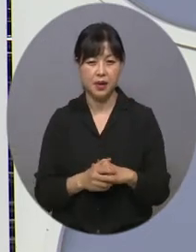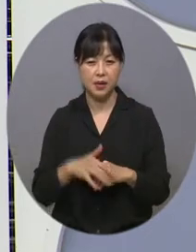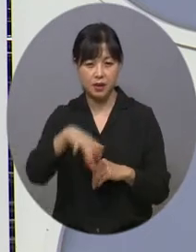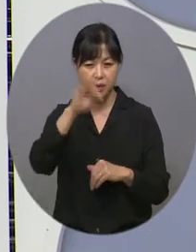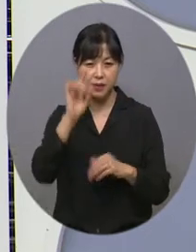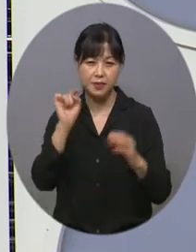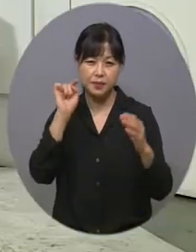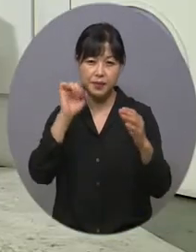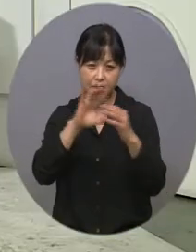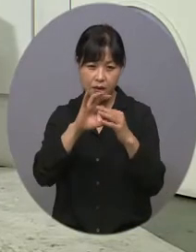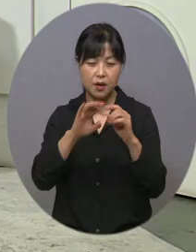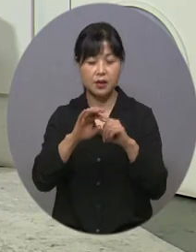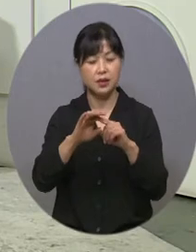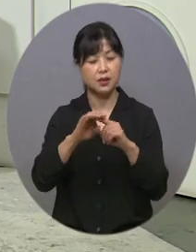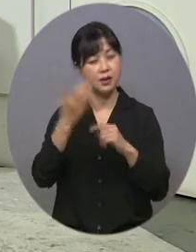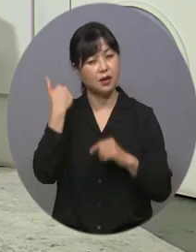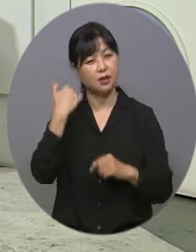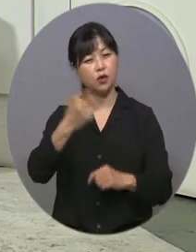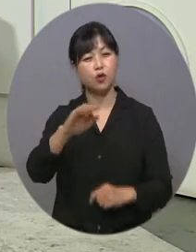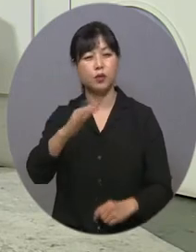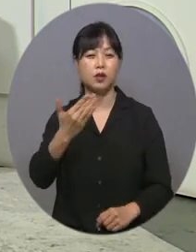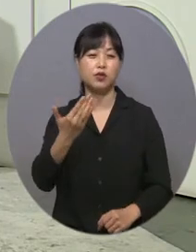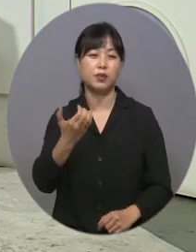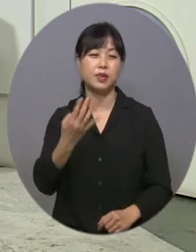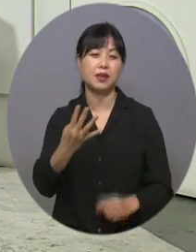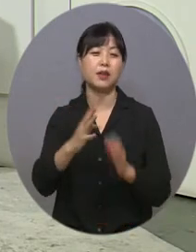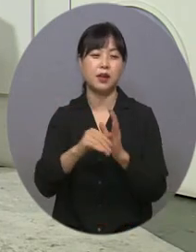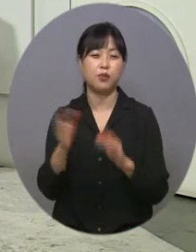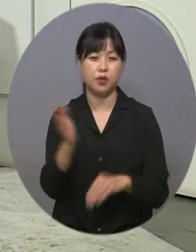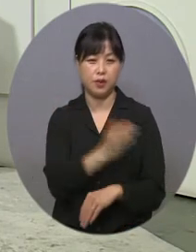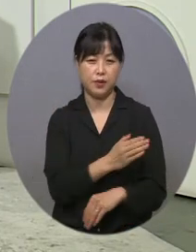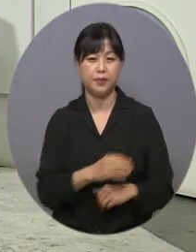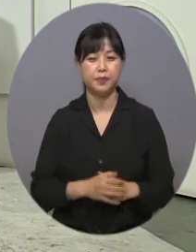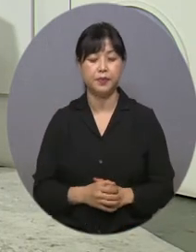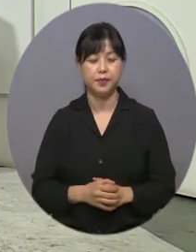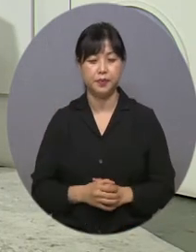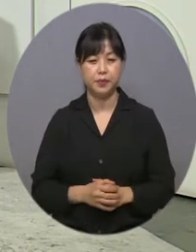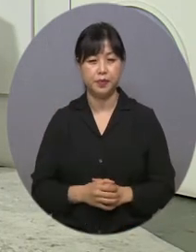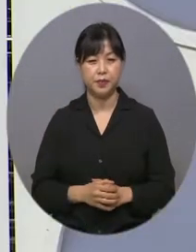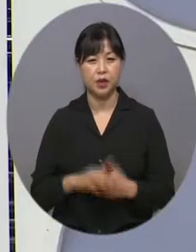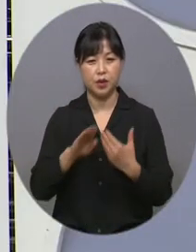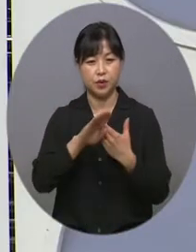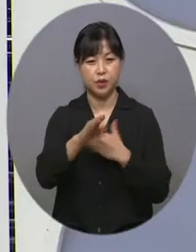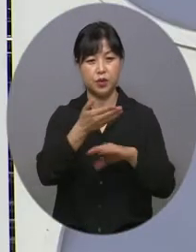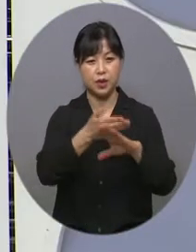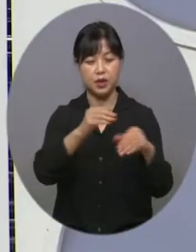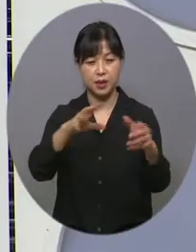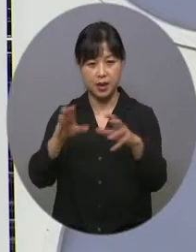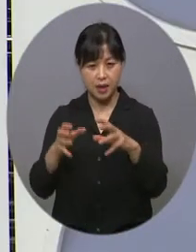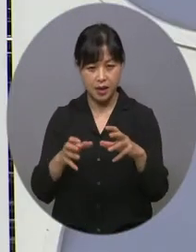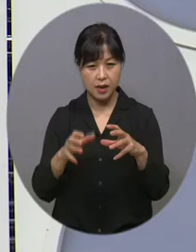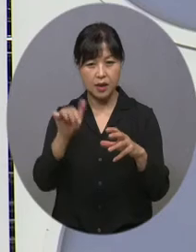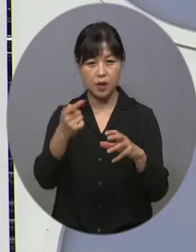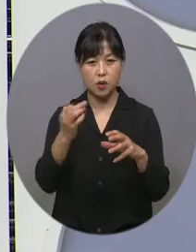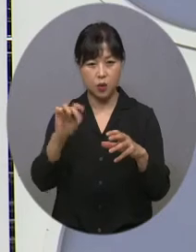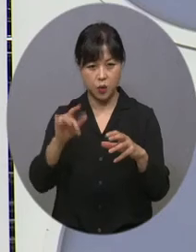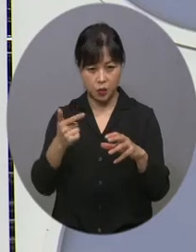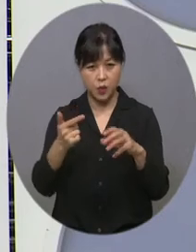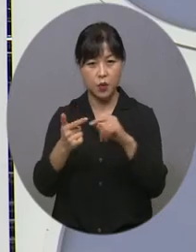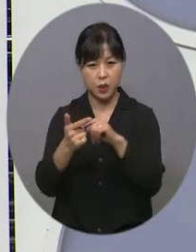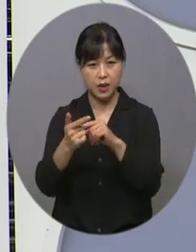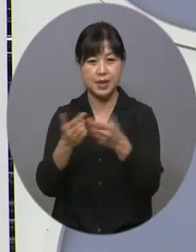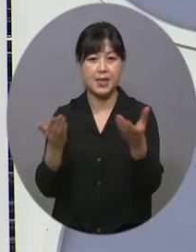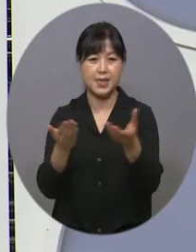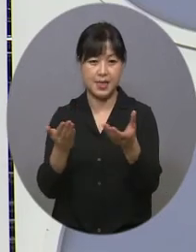네, 그렇습니까? 94년부터니까요. 예, 예. 그 뒤로는 이제 계속 해외 공간 근무하면서 주로 저는 이제 유럽에 주로 근무를